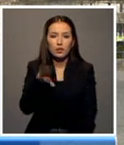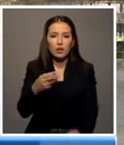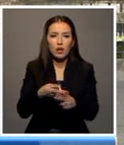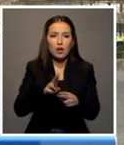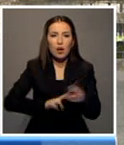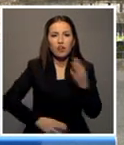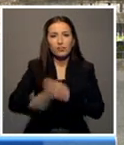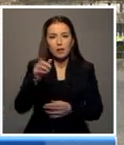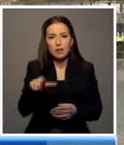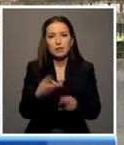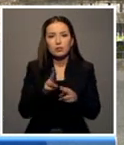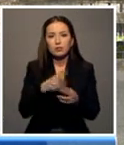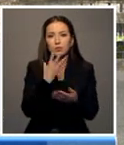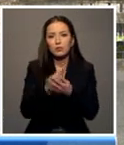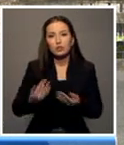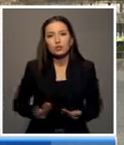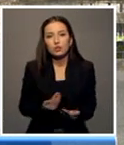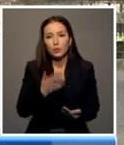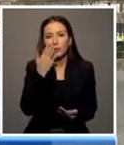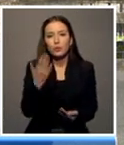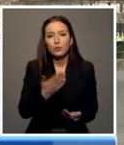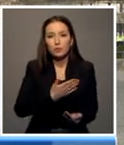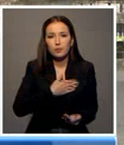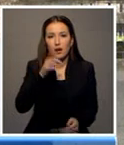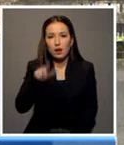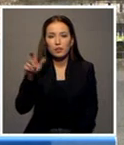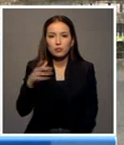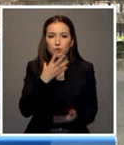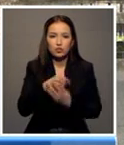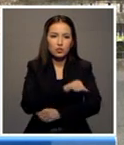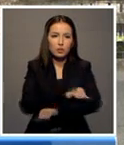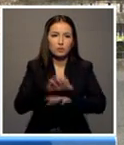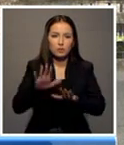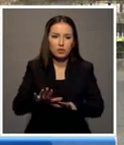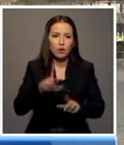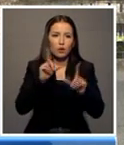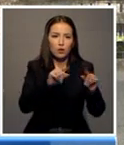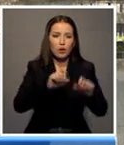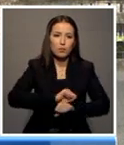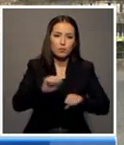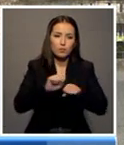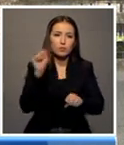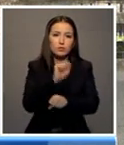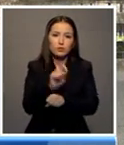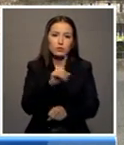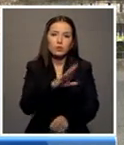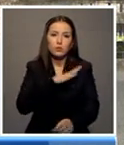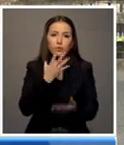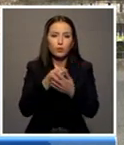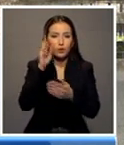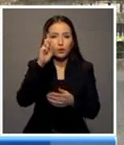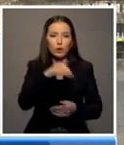Бұлар өмірді өз елін сүйетін жандар. Қазір Сирия мен шекаралас елдерде бас сауғалап жүр. Бомбалау тоқтаса, елдеріне оралуға